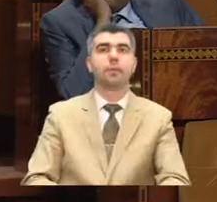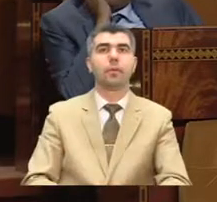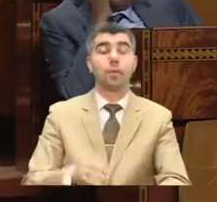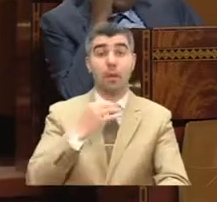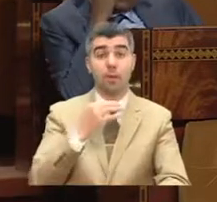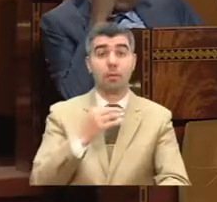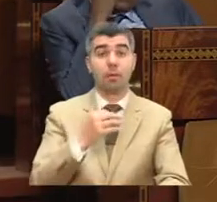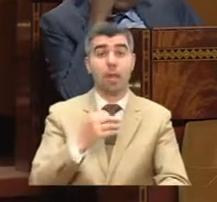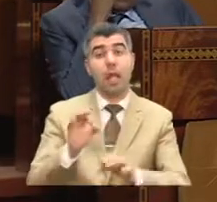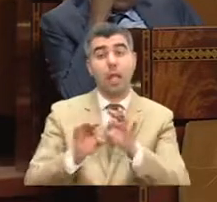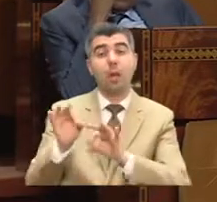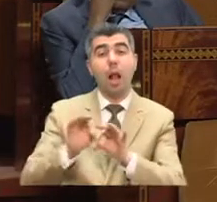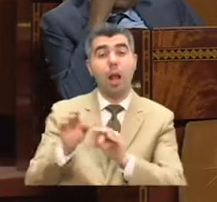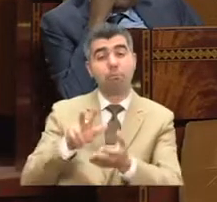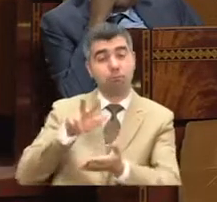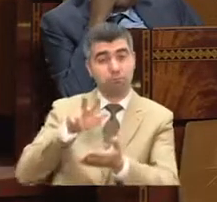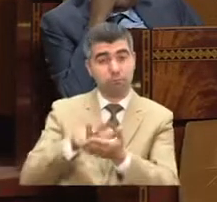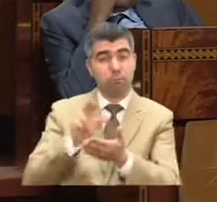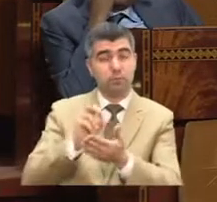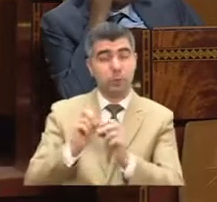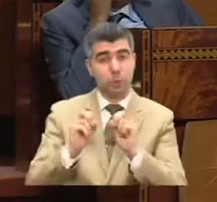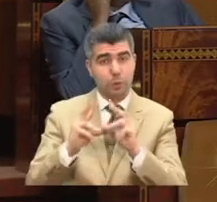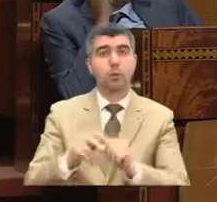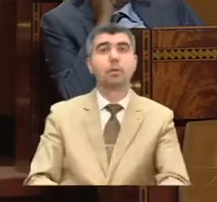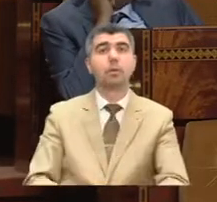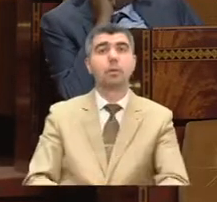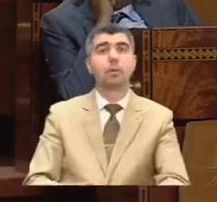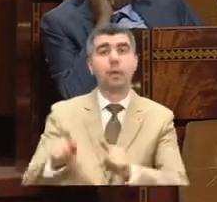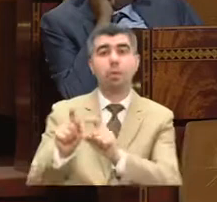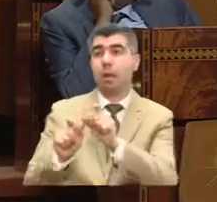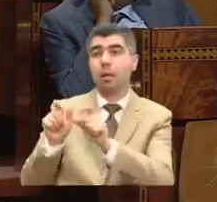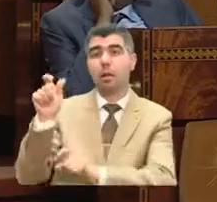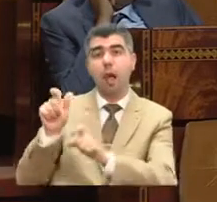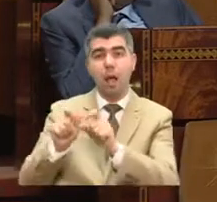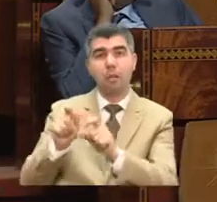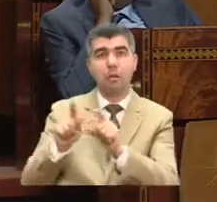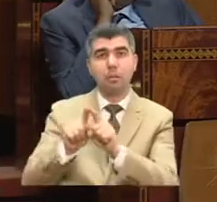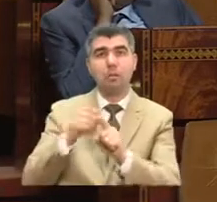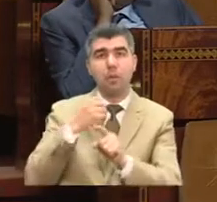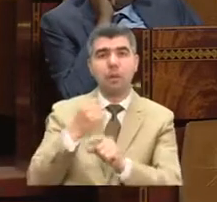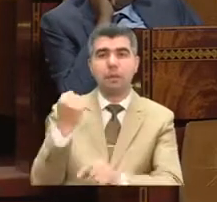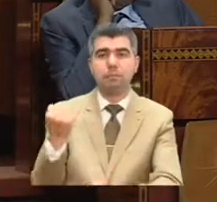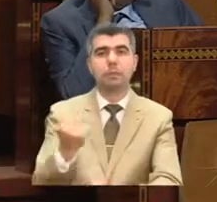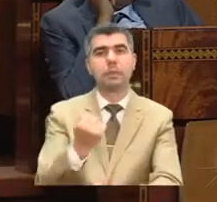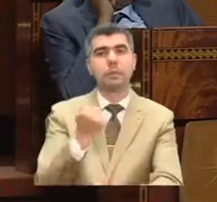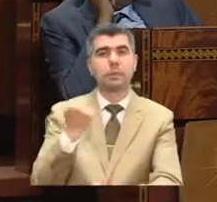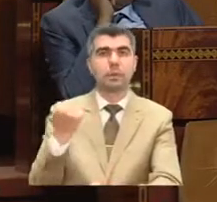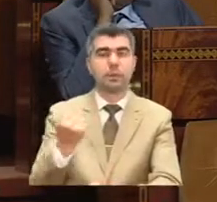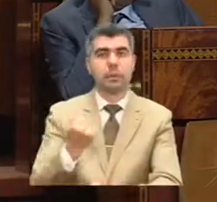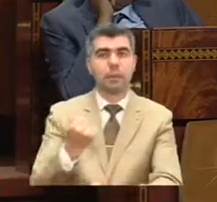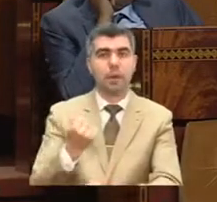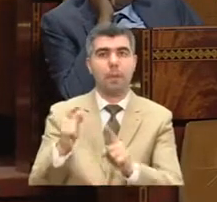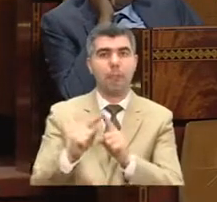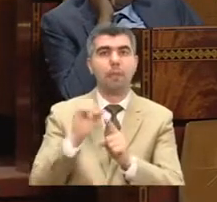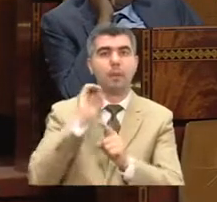هذا الإجراء إلى التطبيق فإن المرتفقين للأسف يعانون للتأخير في تسلم